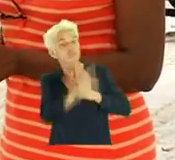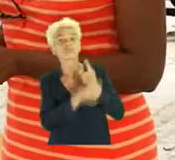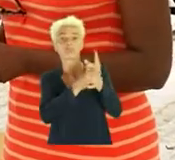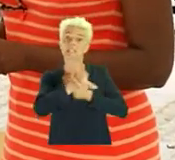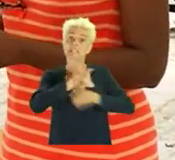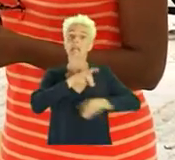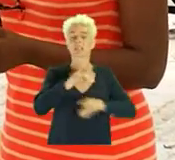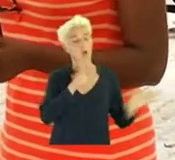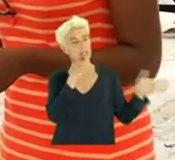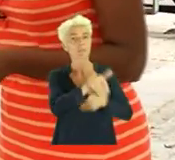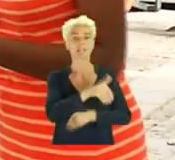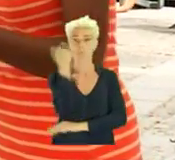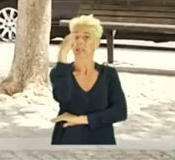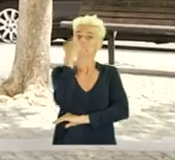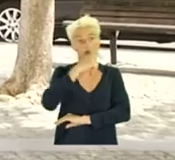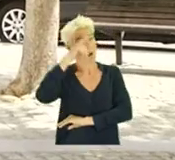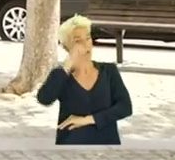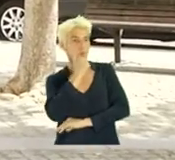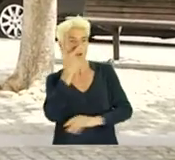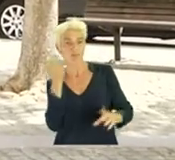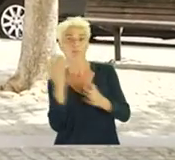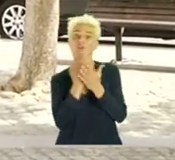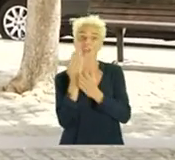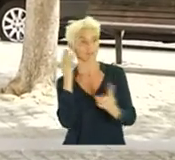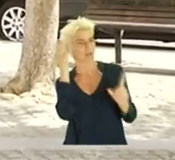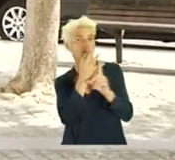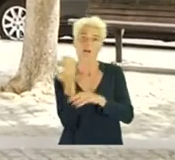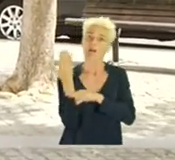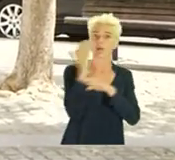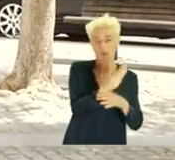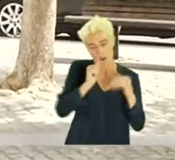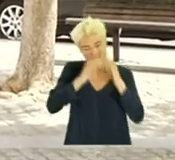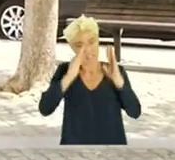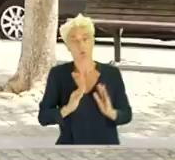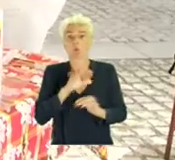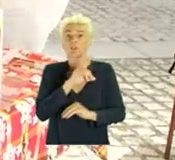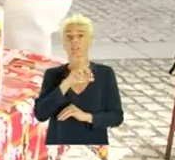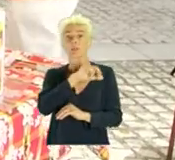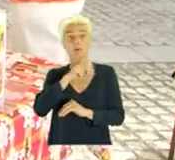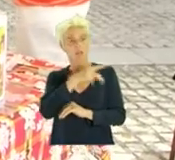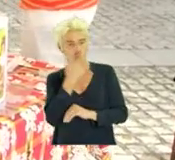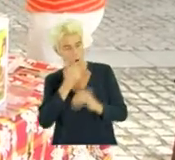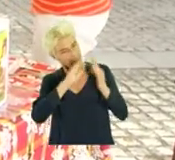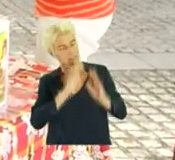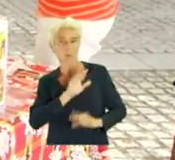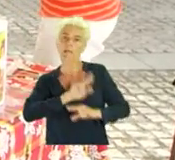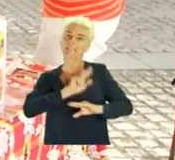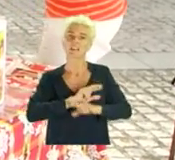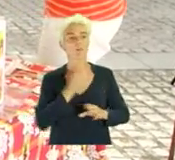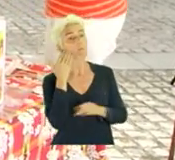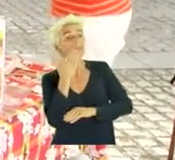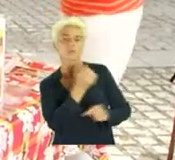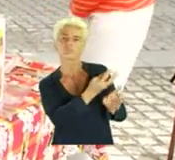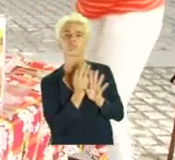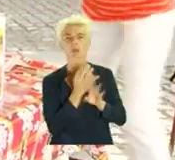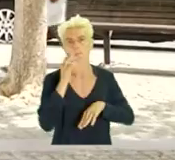entretien avec le directeur de cabinet du président de la République, on lui a présenté notre projet, la maison de la drépanocytose. Cette maison de la